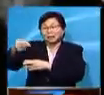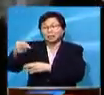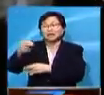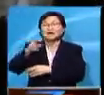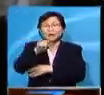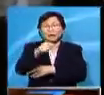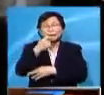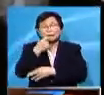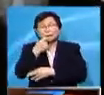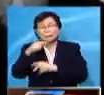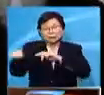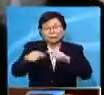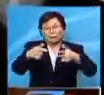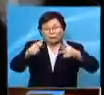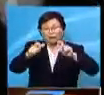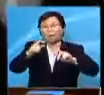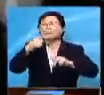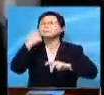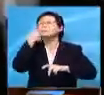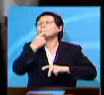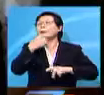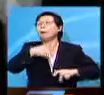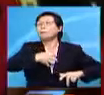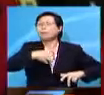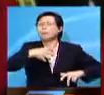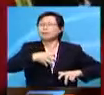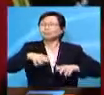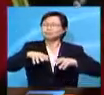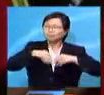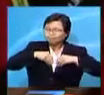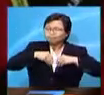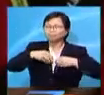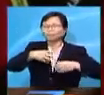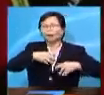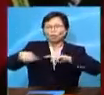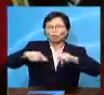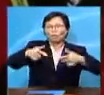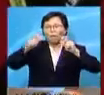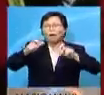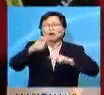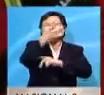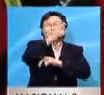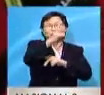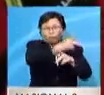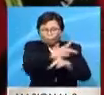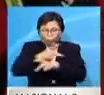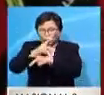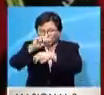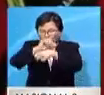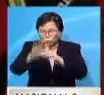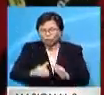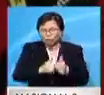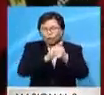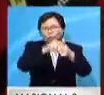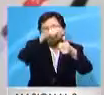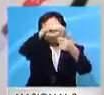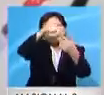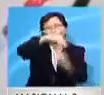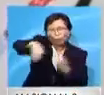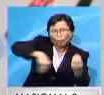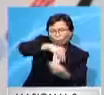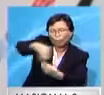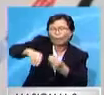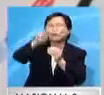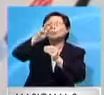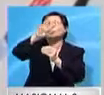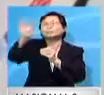pelangan Sega akan diambil bagi setiap aduan yang diterima 17 anggota peronda bertugas mengikut giliran selama 24